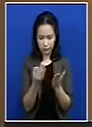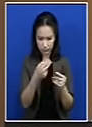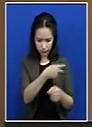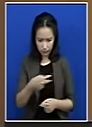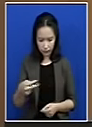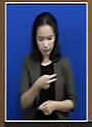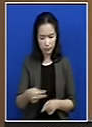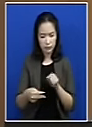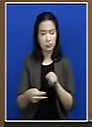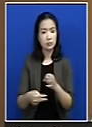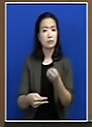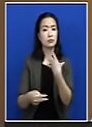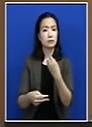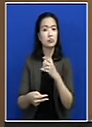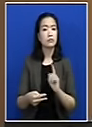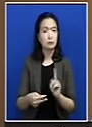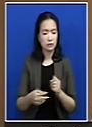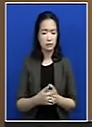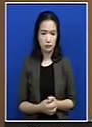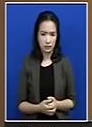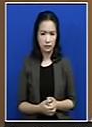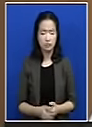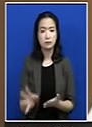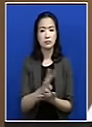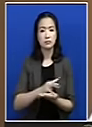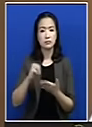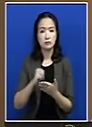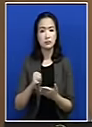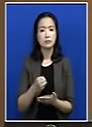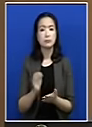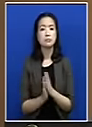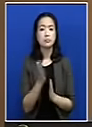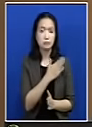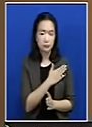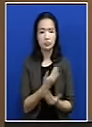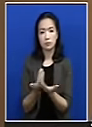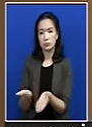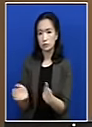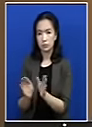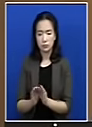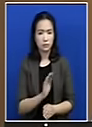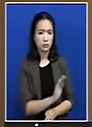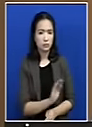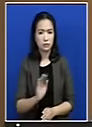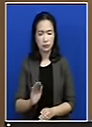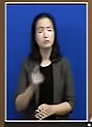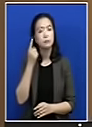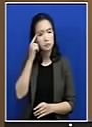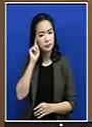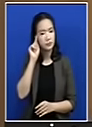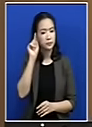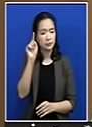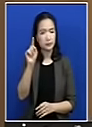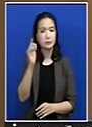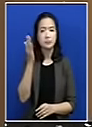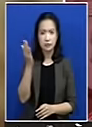ซึ่งระบุว่าทางมหาวิทยาลัยทางครอบครัวทั้งสองครอบครัวสำนึกในพระมห